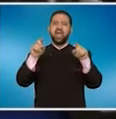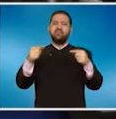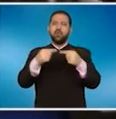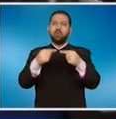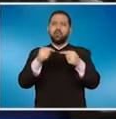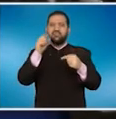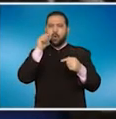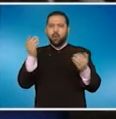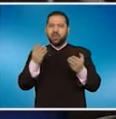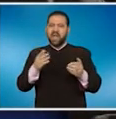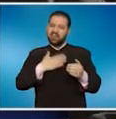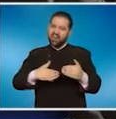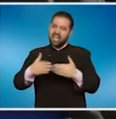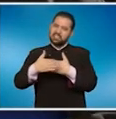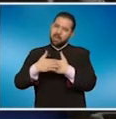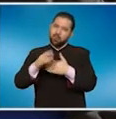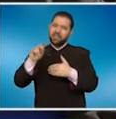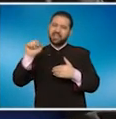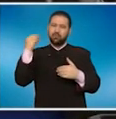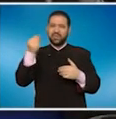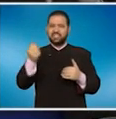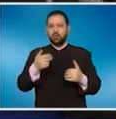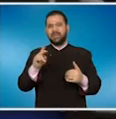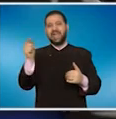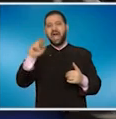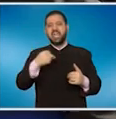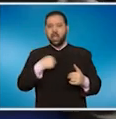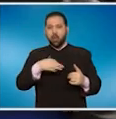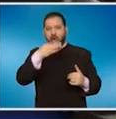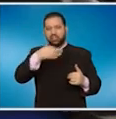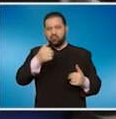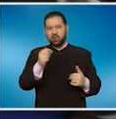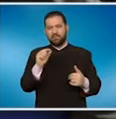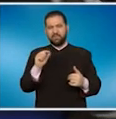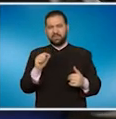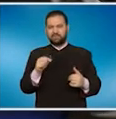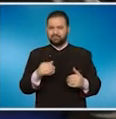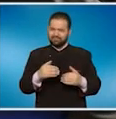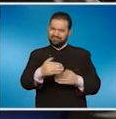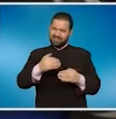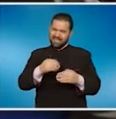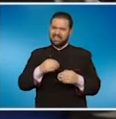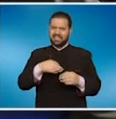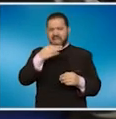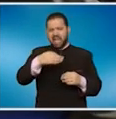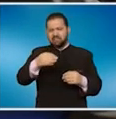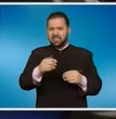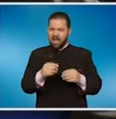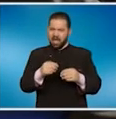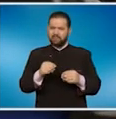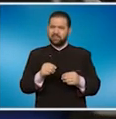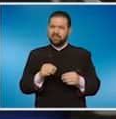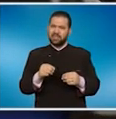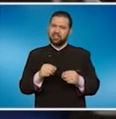împotriva omului care dorește să se apropie de Dumnezeu. Eu spun aici, înainte de a explica puțin și de a intra în miezul